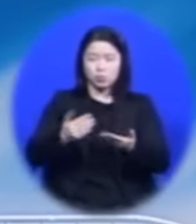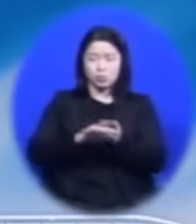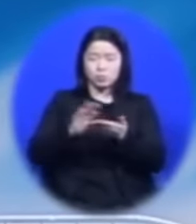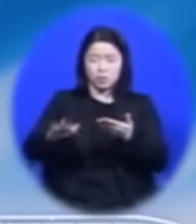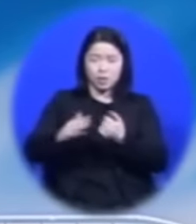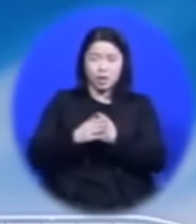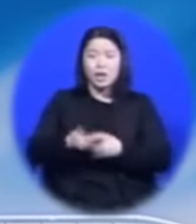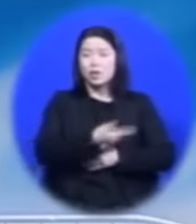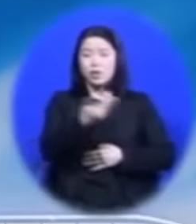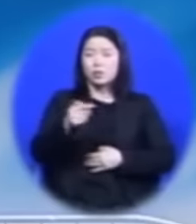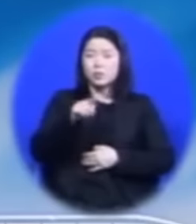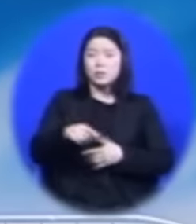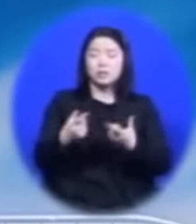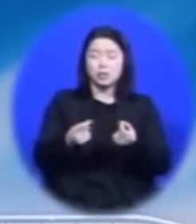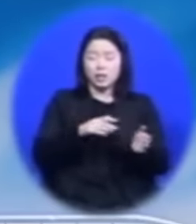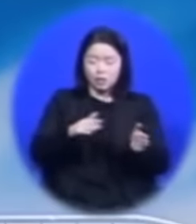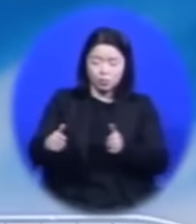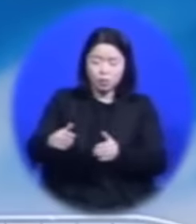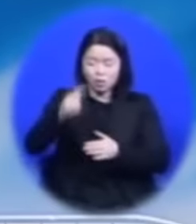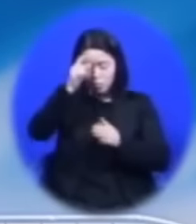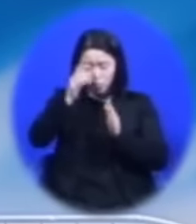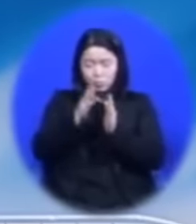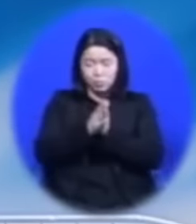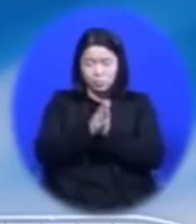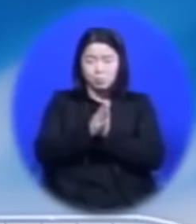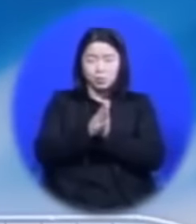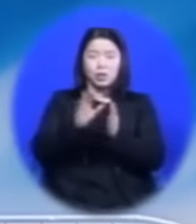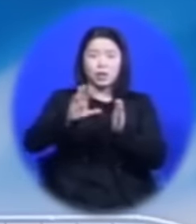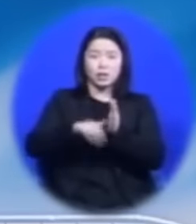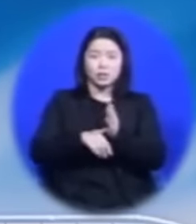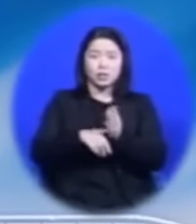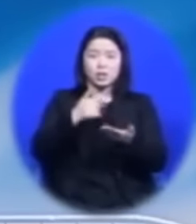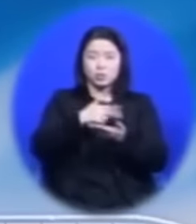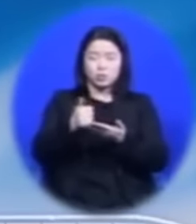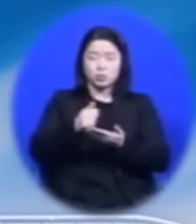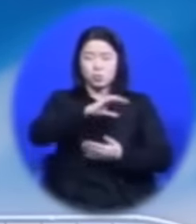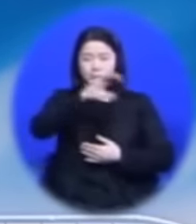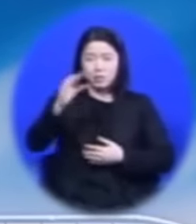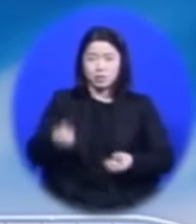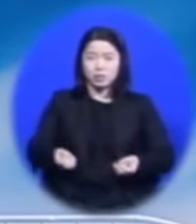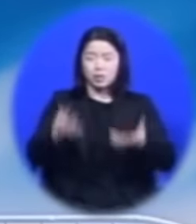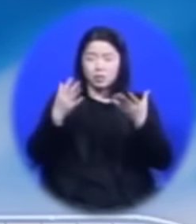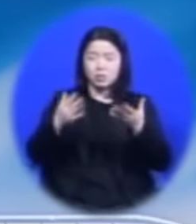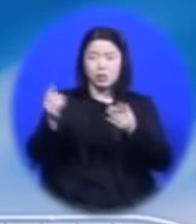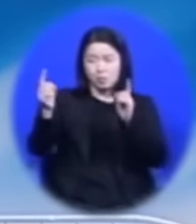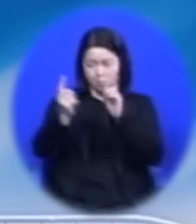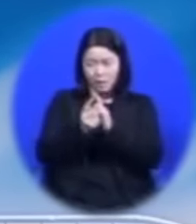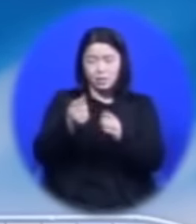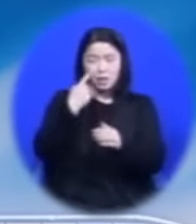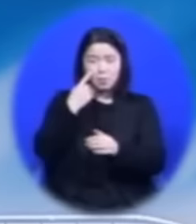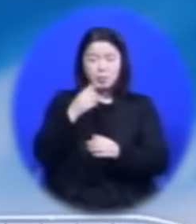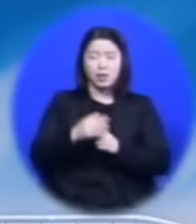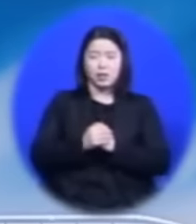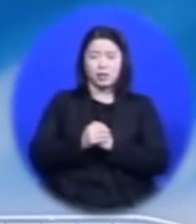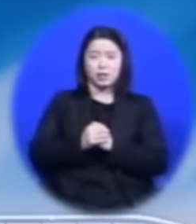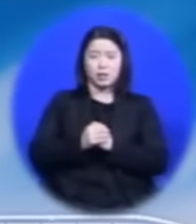여러분이 그렇게 준비하고 기도하면서 주님의 성탄절을 맞아보세요.